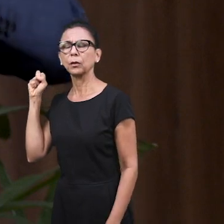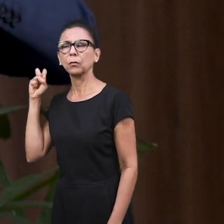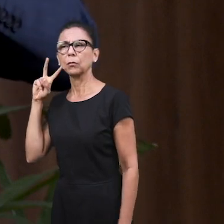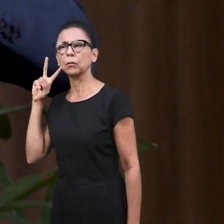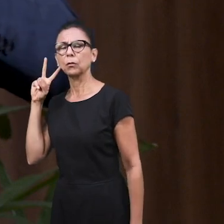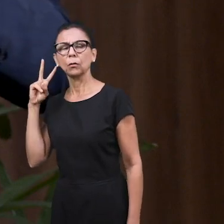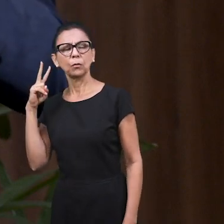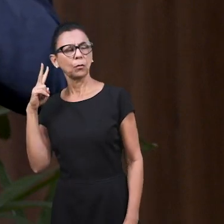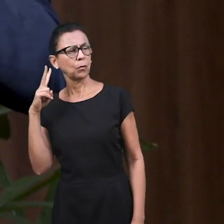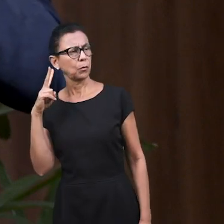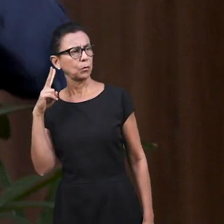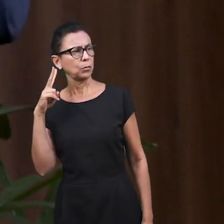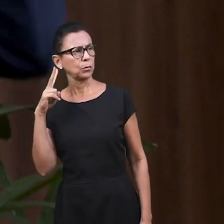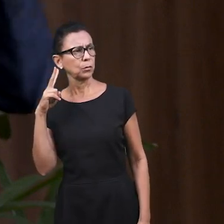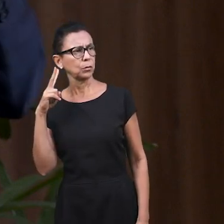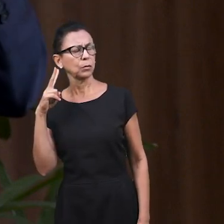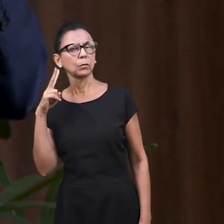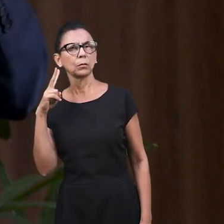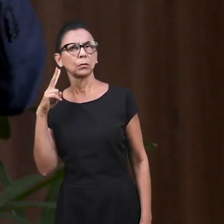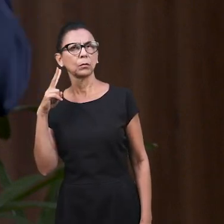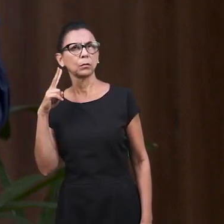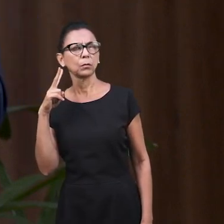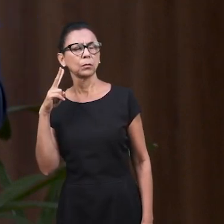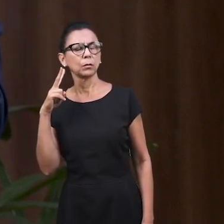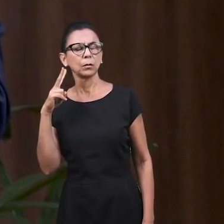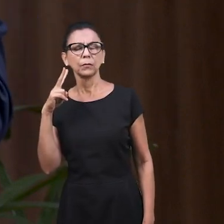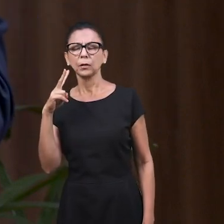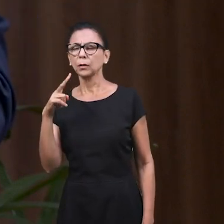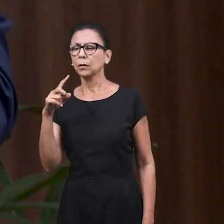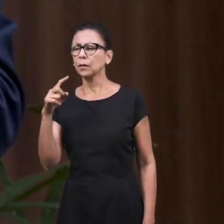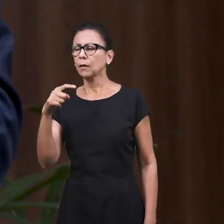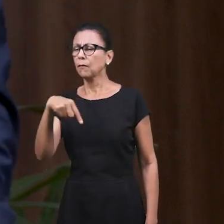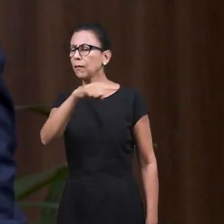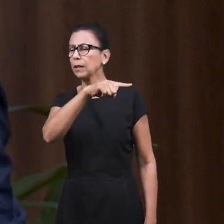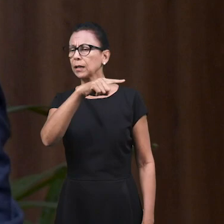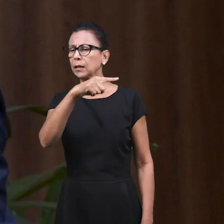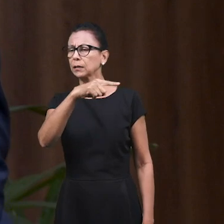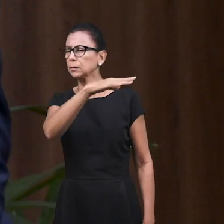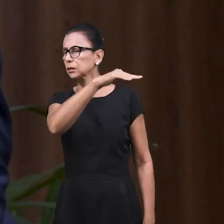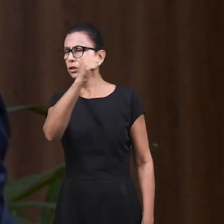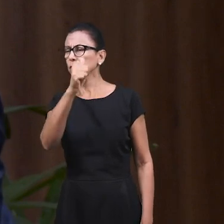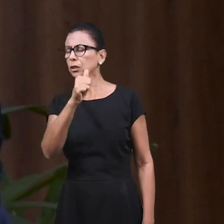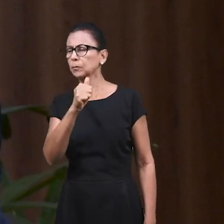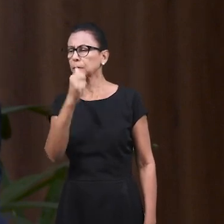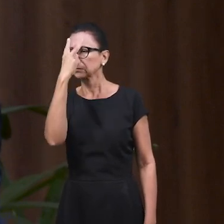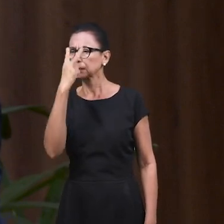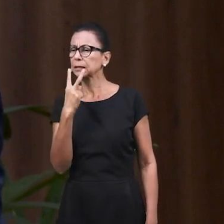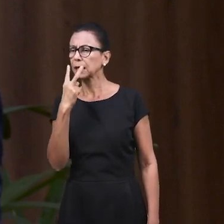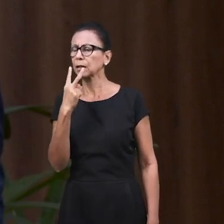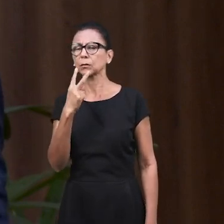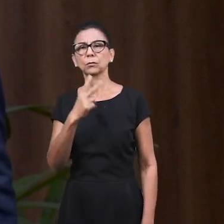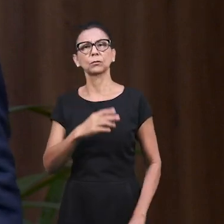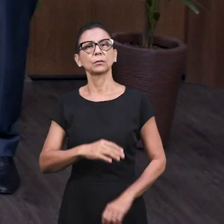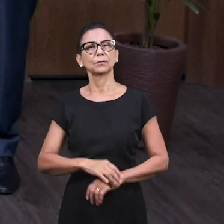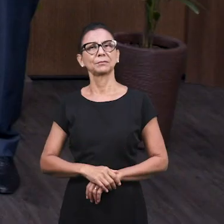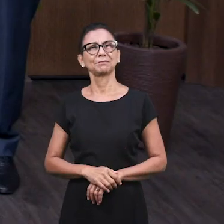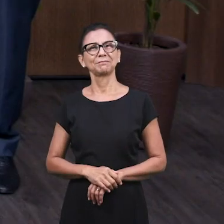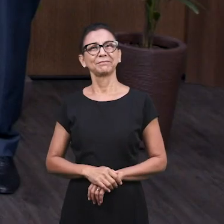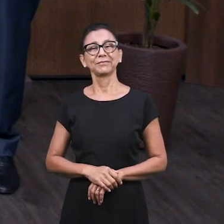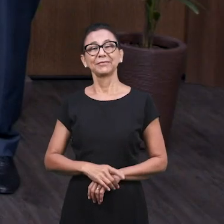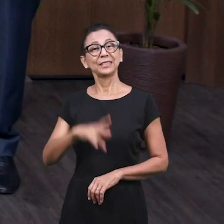a touché le Seigneur, qui s'est arrêté et a demandé qu'on l'appelle. Et il a été répondu, il a été guéri, il a été